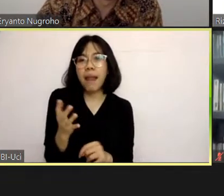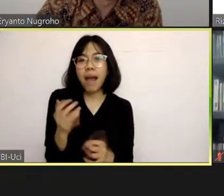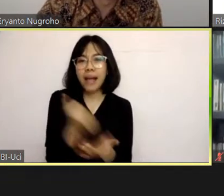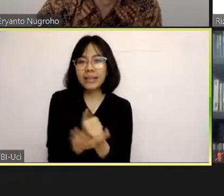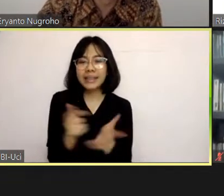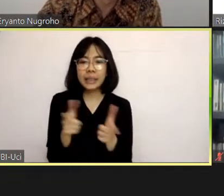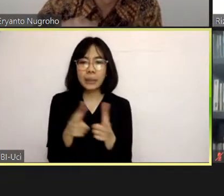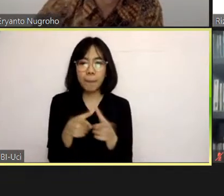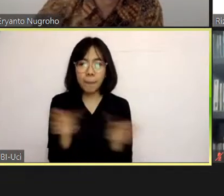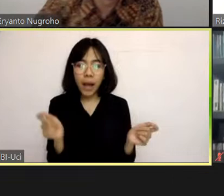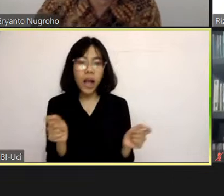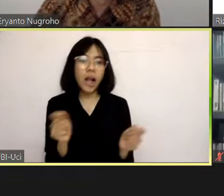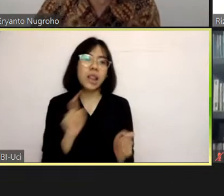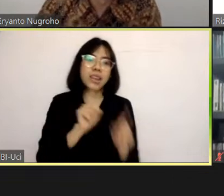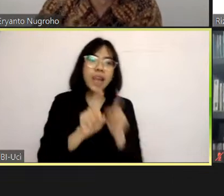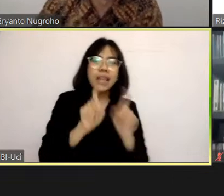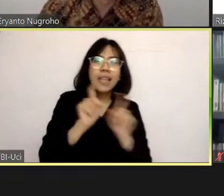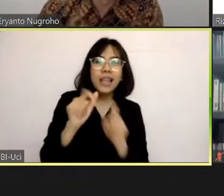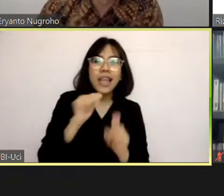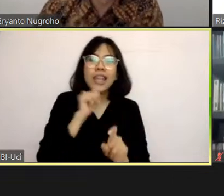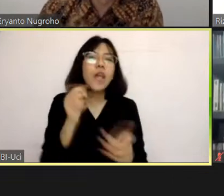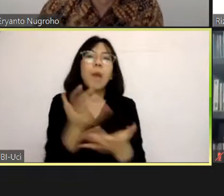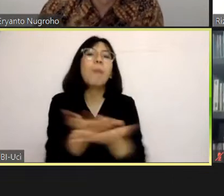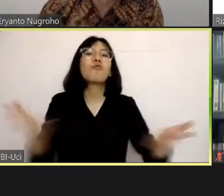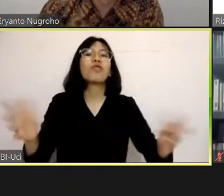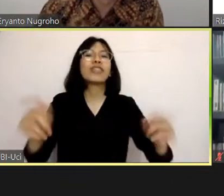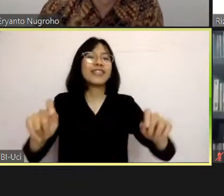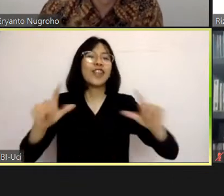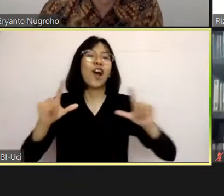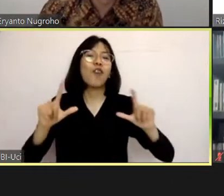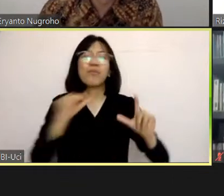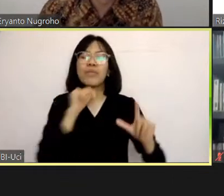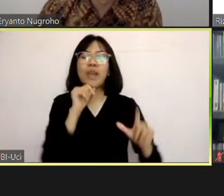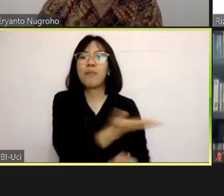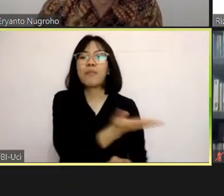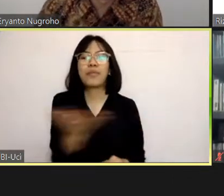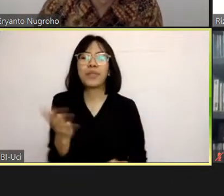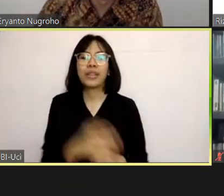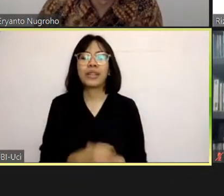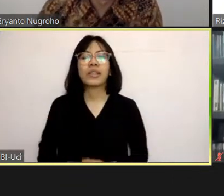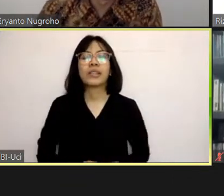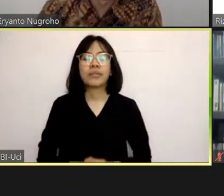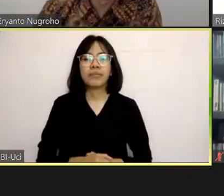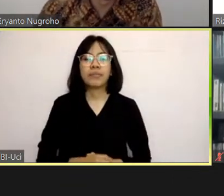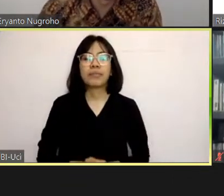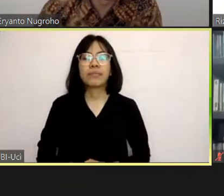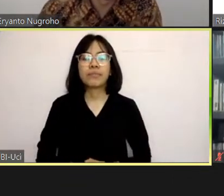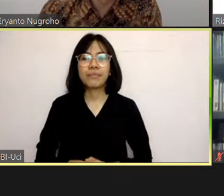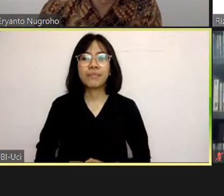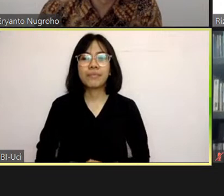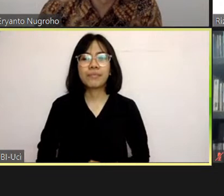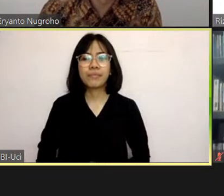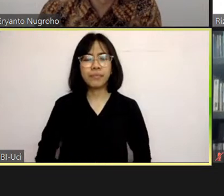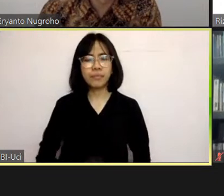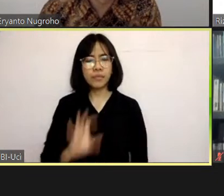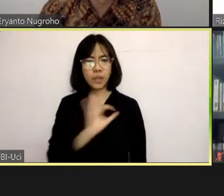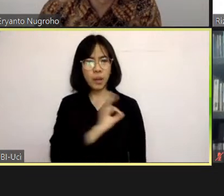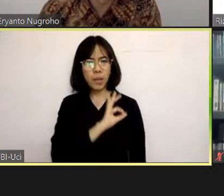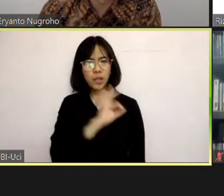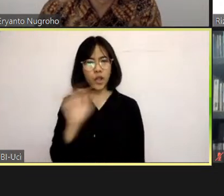siapa saja, saya pikir ini nanti mungkin tinggal dilihat relevansinya ya. Kenapa kepuasan terhadap Presiden Jokowi cukup